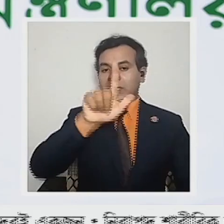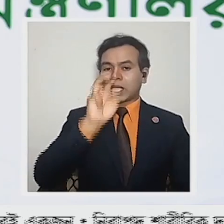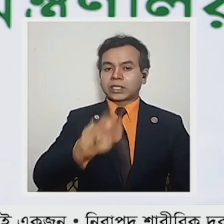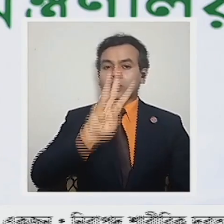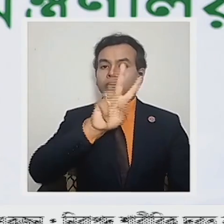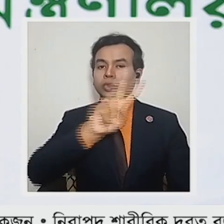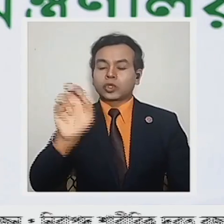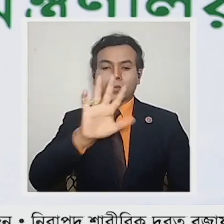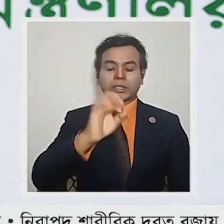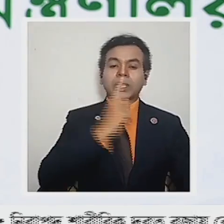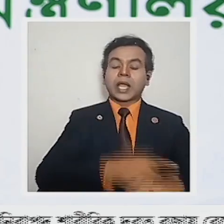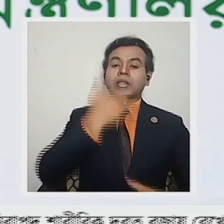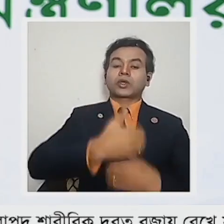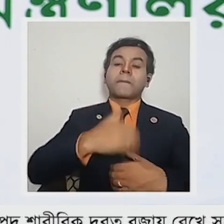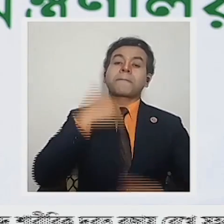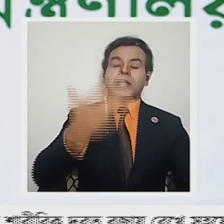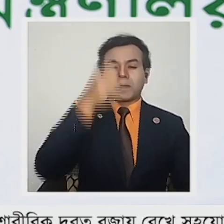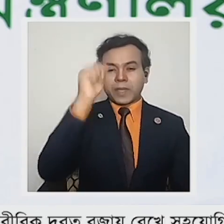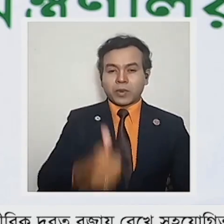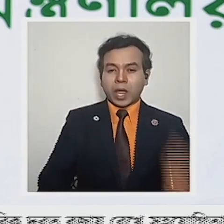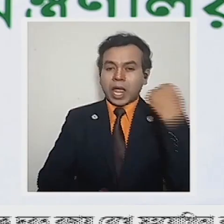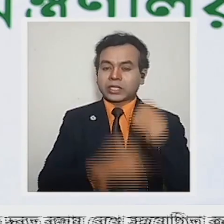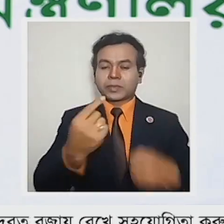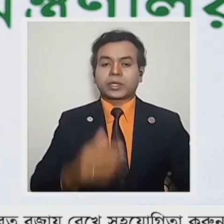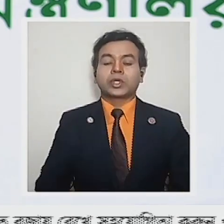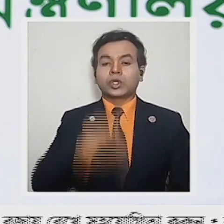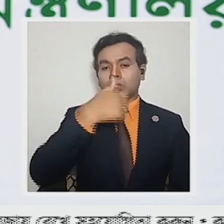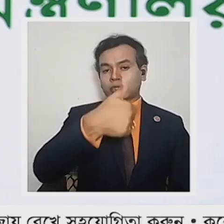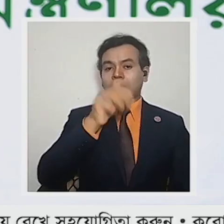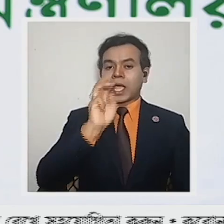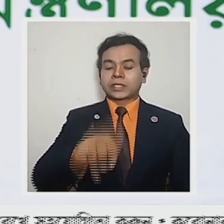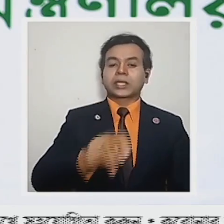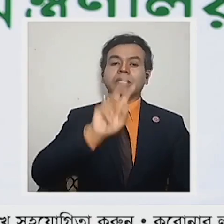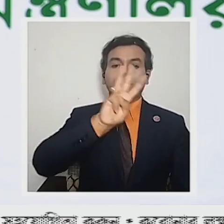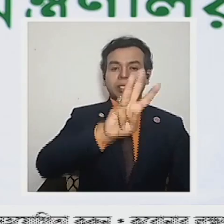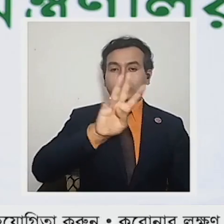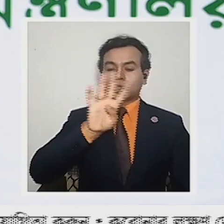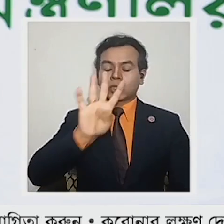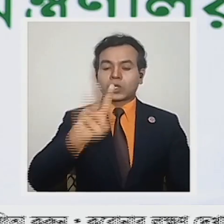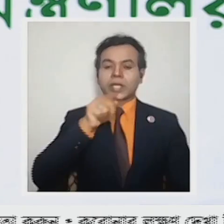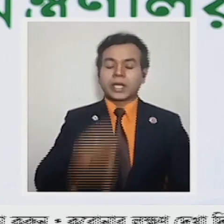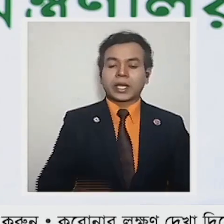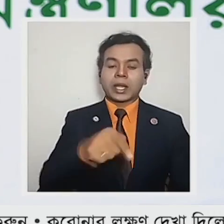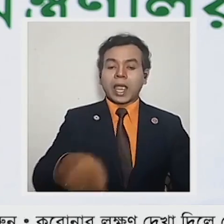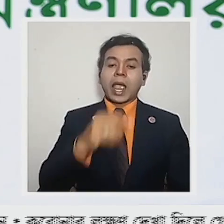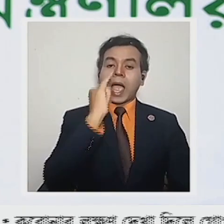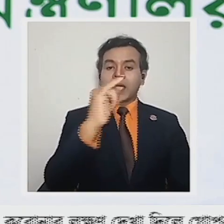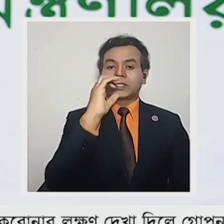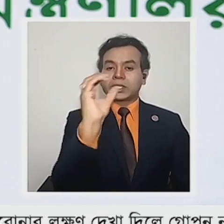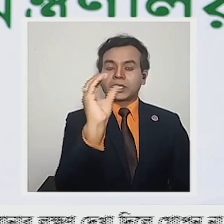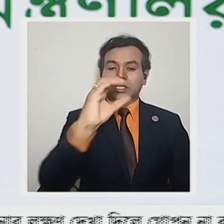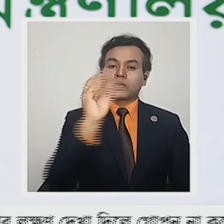সংখ্যা 13,284টি, ঢাকা মহানগরীতে 7,250টি, ঢাকা সিটির বাইরে বিভিন্ন হাসপাতালে